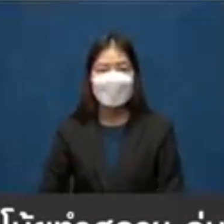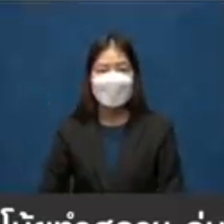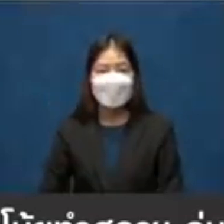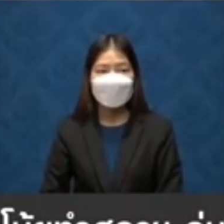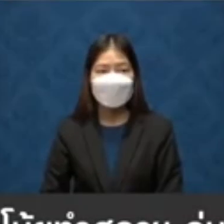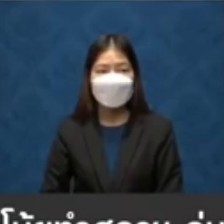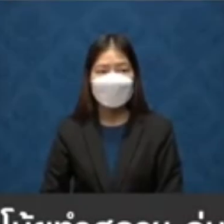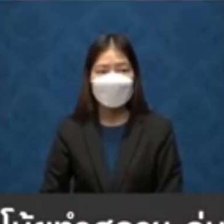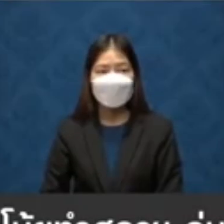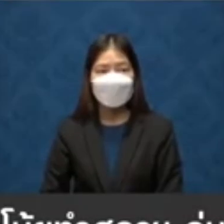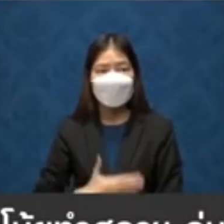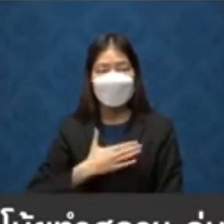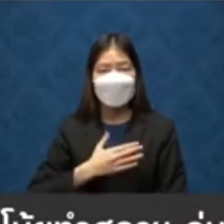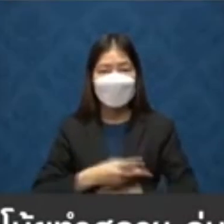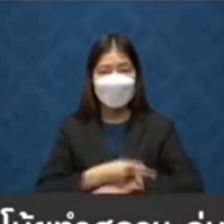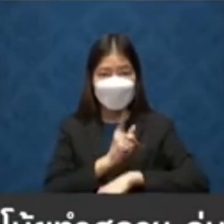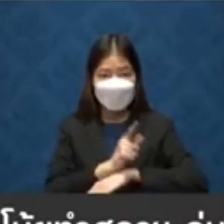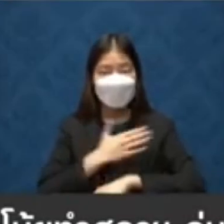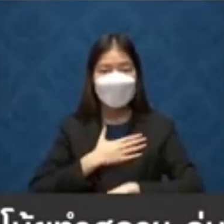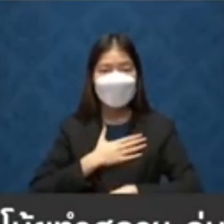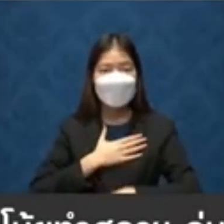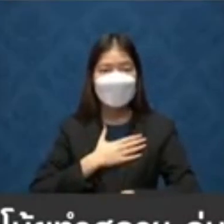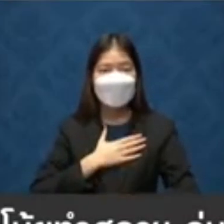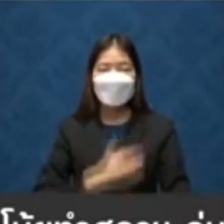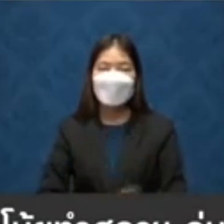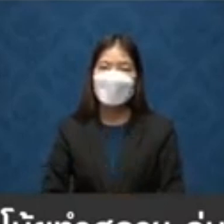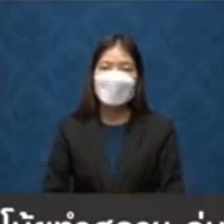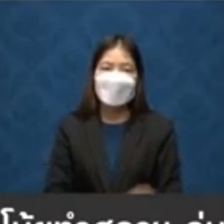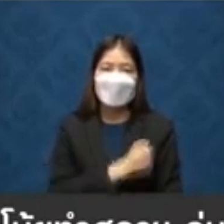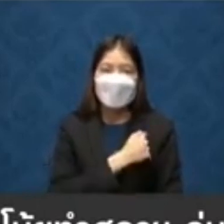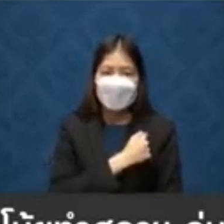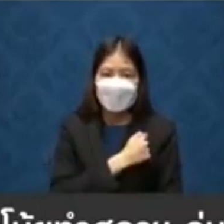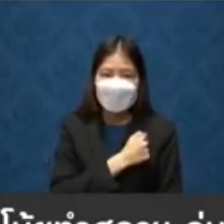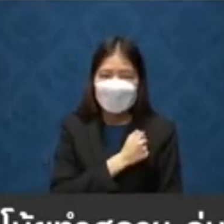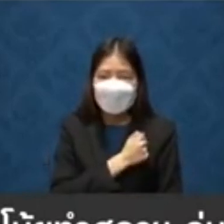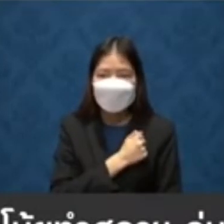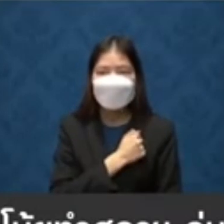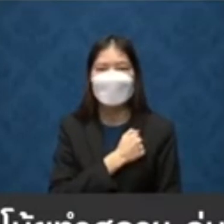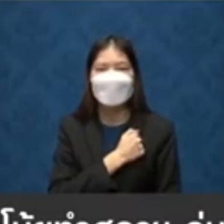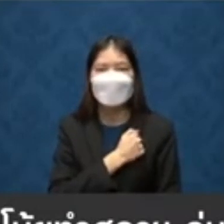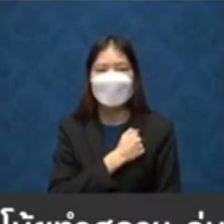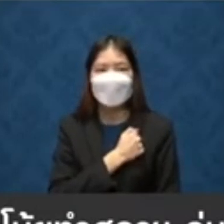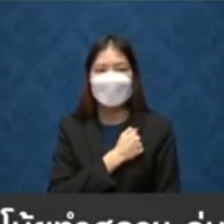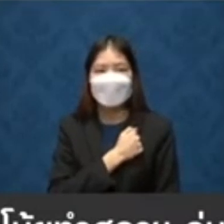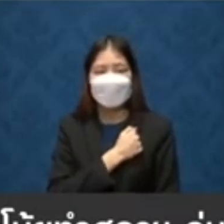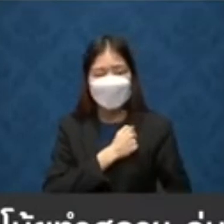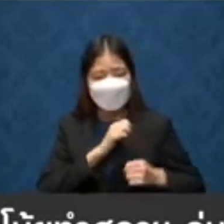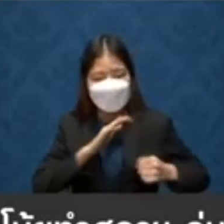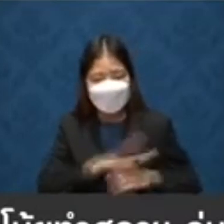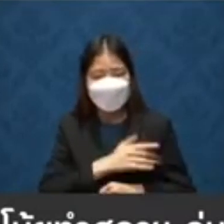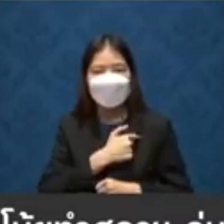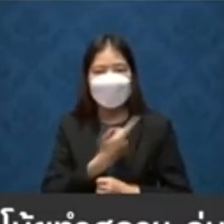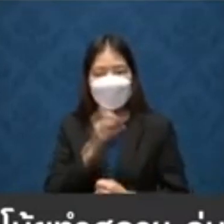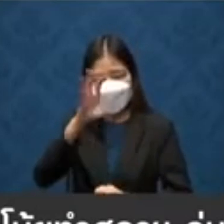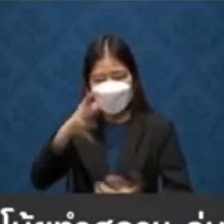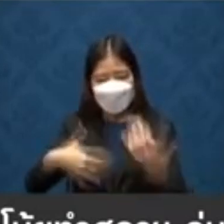ประชุมเป็นไปด้วยเรียบร้อยว่าบางครั้งความอดทนมันมีจำกัดไม่มีในขณะนี้สมาชิกมาลงชื่อเซ็นชื่อในห้องประชุมเนี่ย